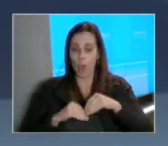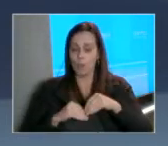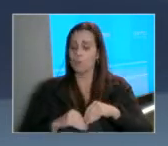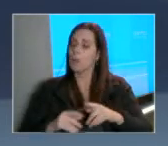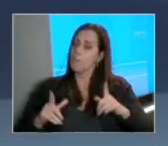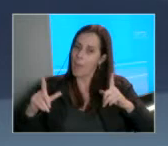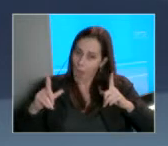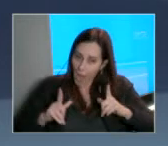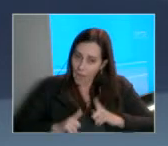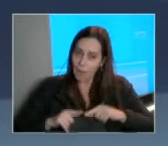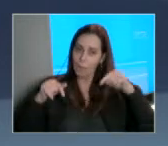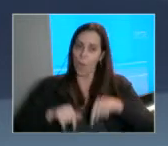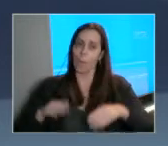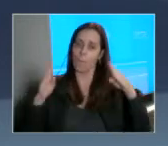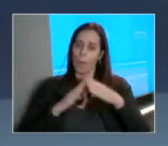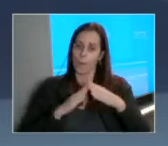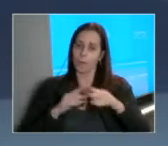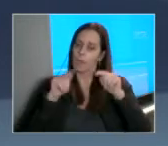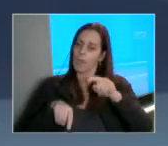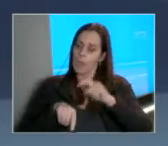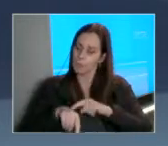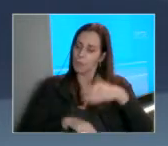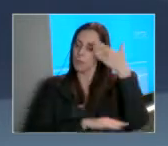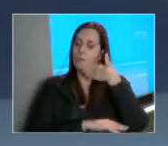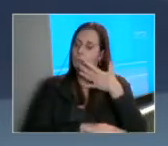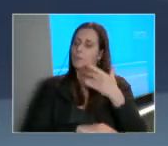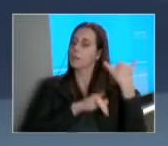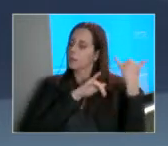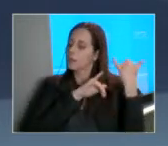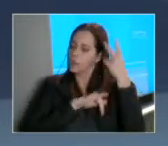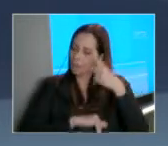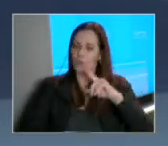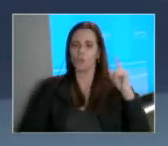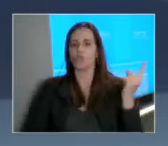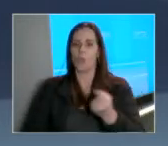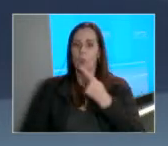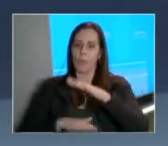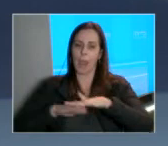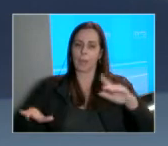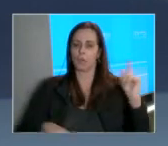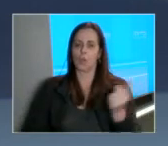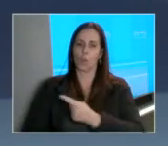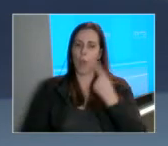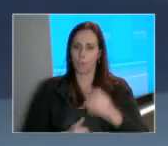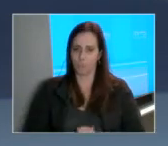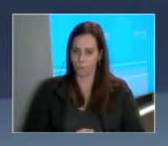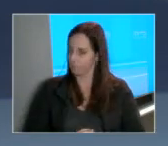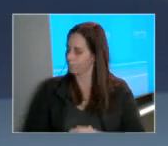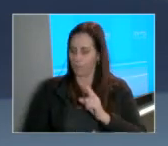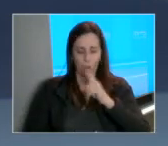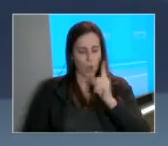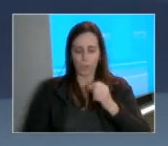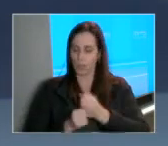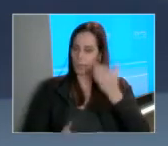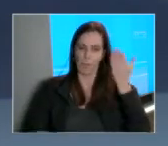שלו, מחכים לו בבית. הגיע הזמן שמדינת ישראל תבין שכולם הם הילדים של כולנו, ולא צריך